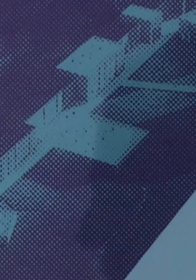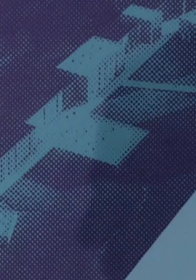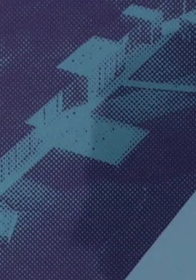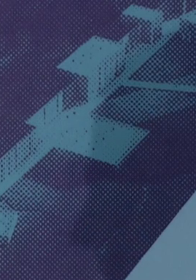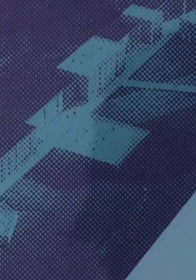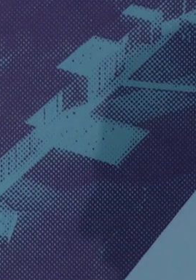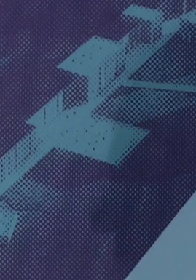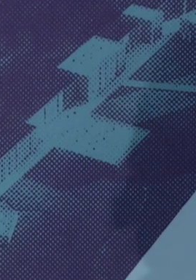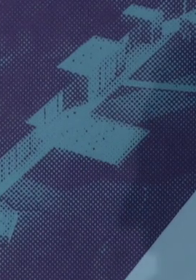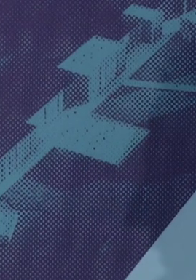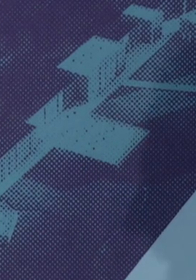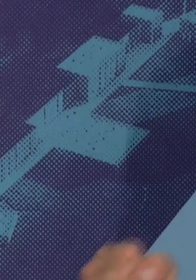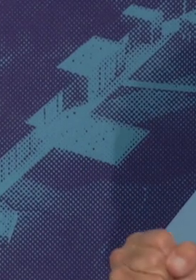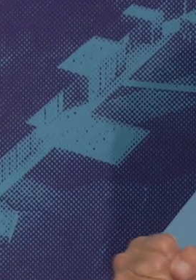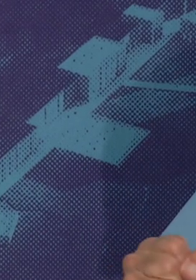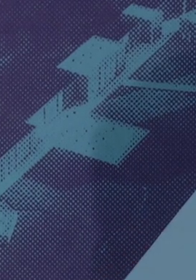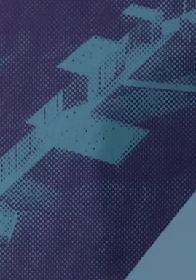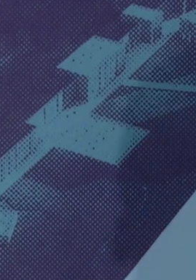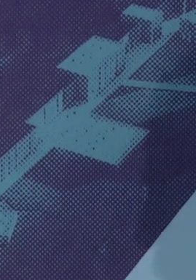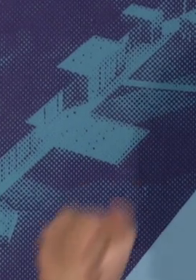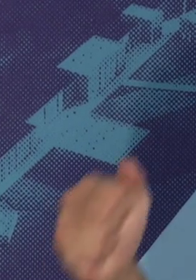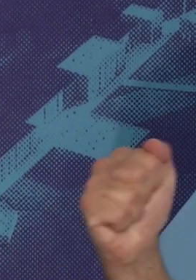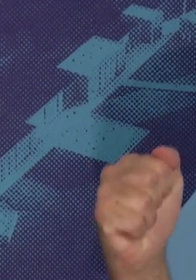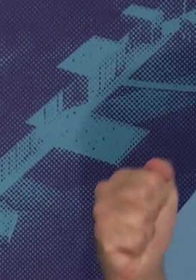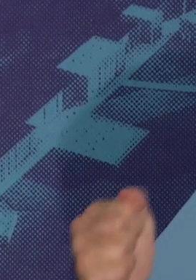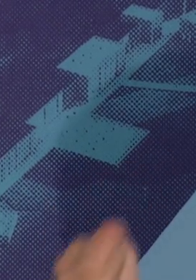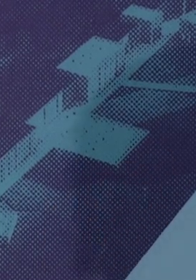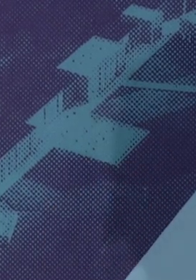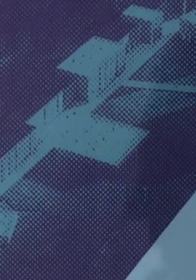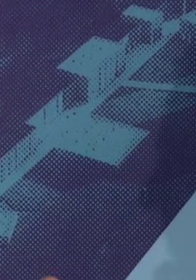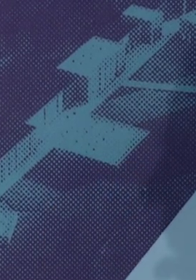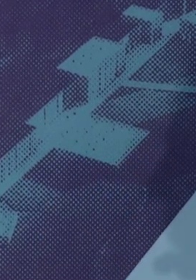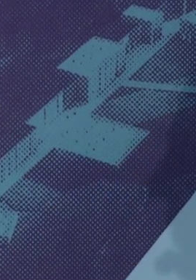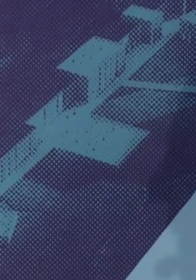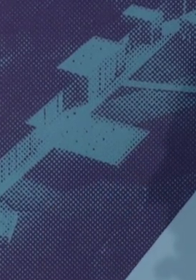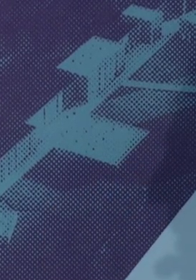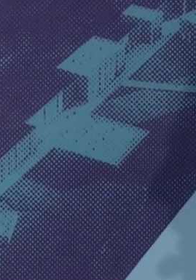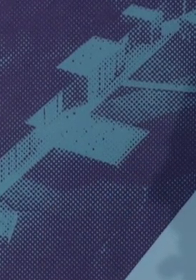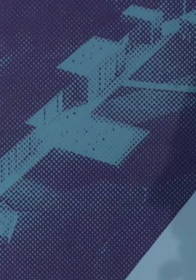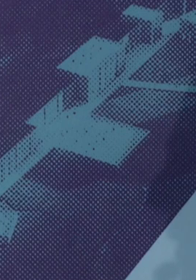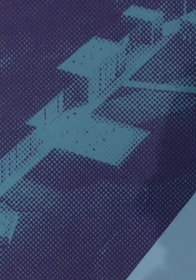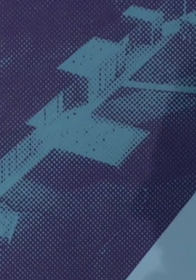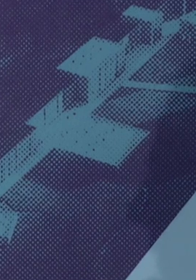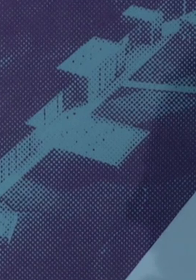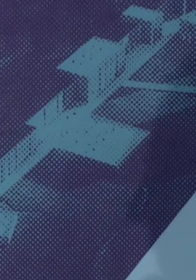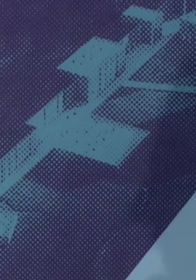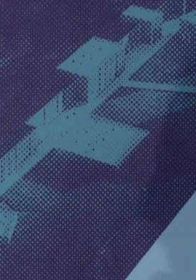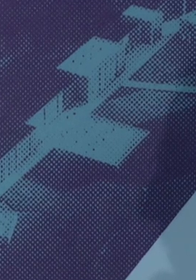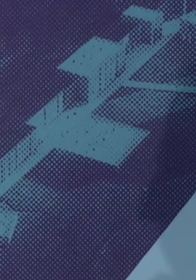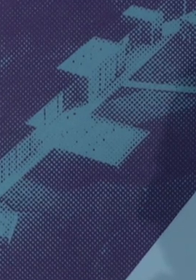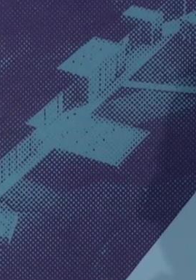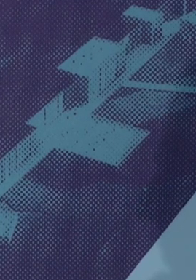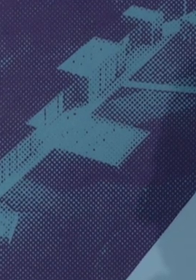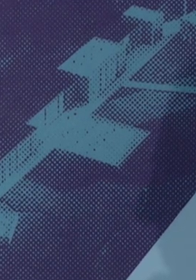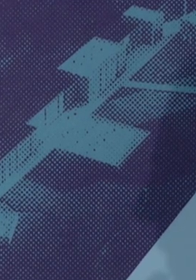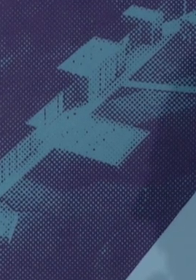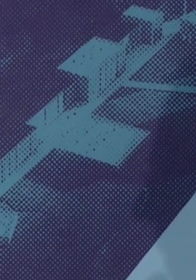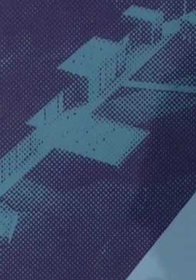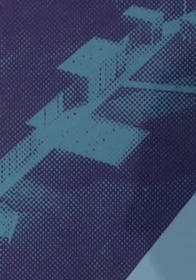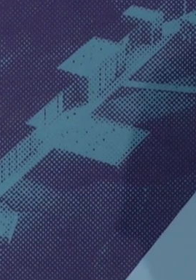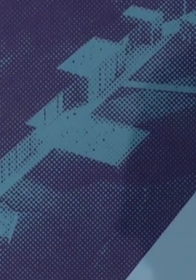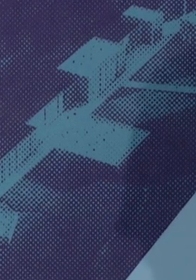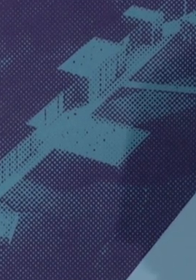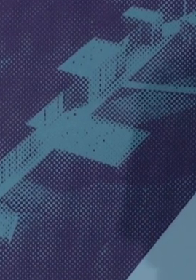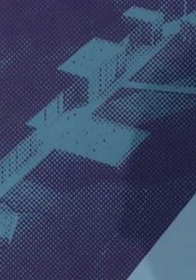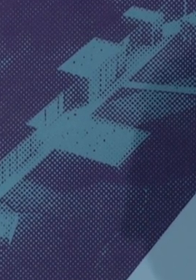det så? Alltså det var en ganska hård och stark ton i den här artikeln. Ni ville